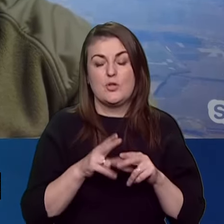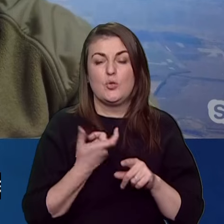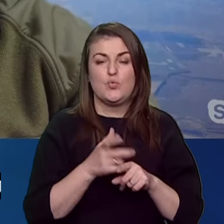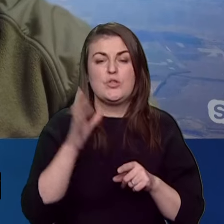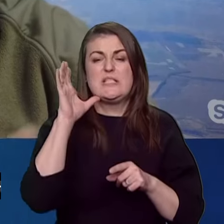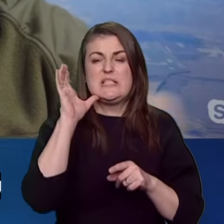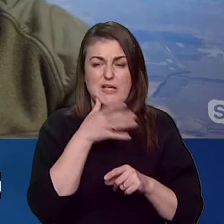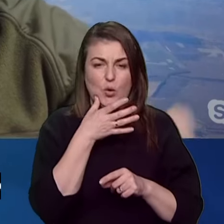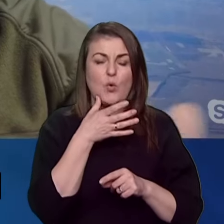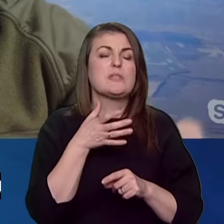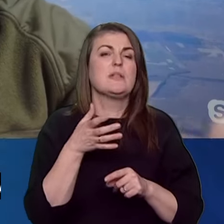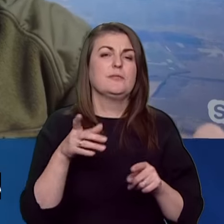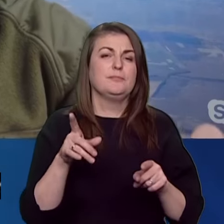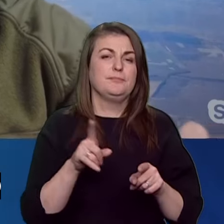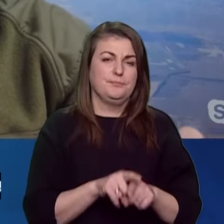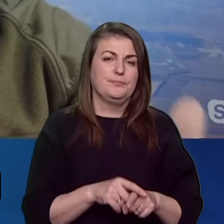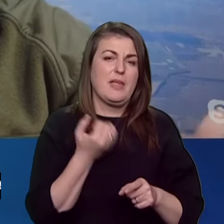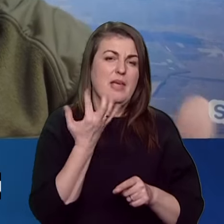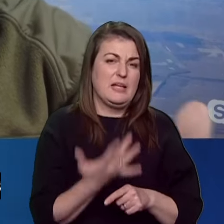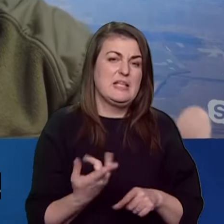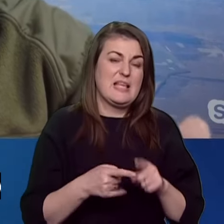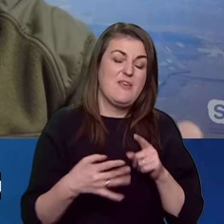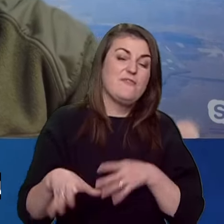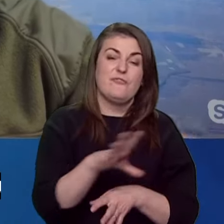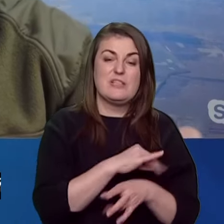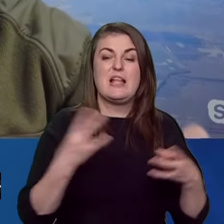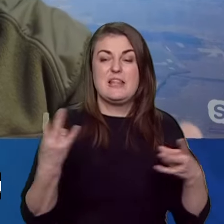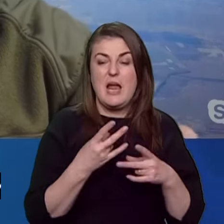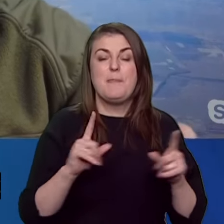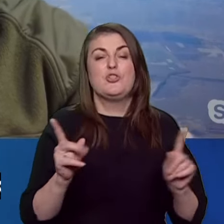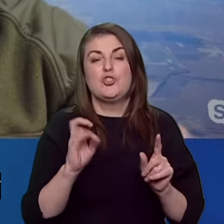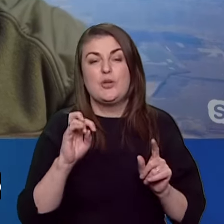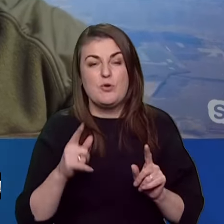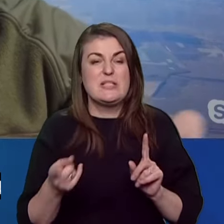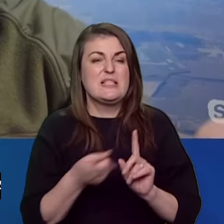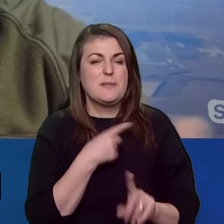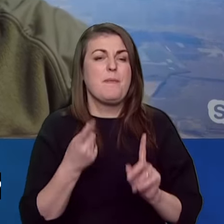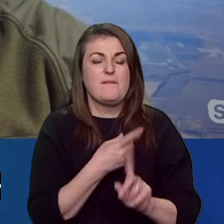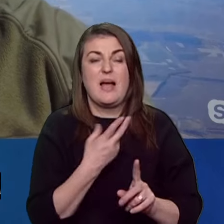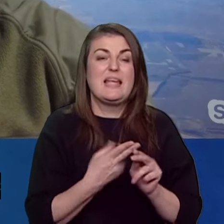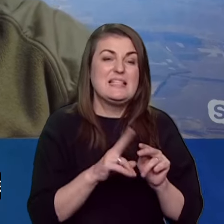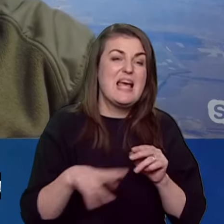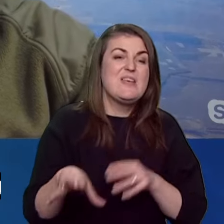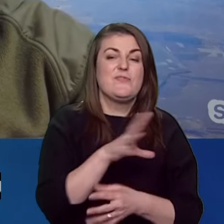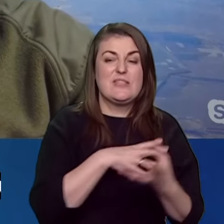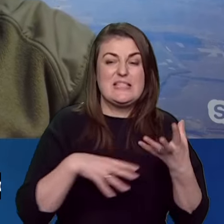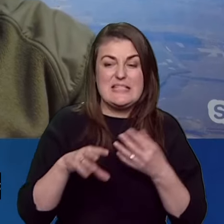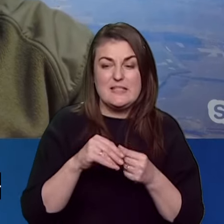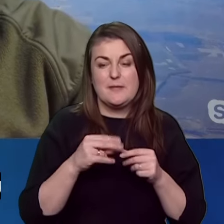дуже серйозна кількість, що це все треба чимось збивати. Uh-huh.